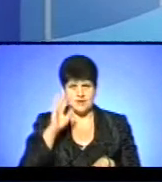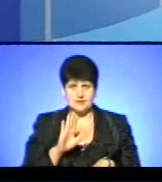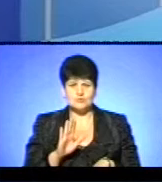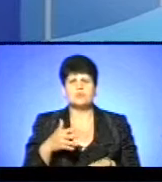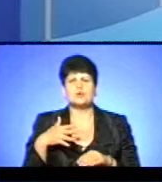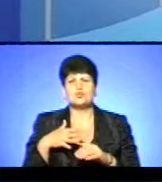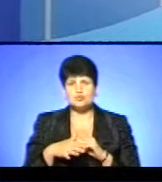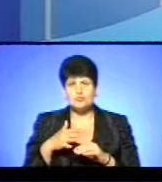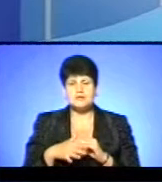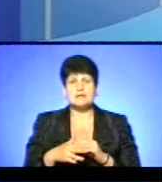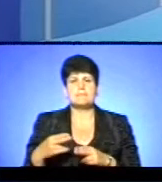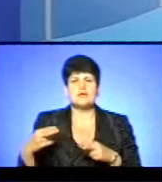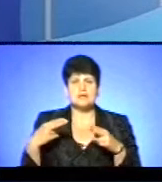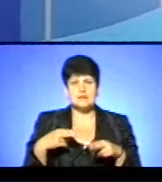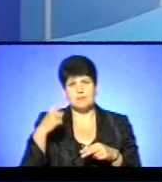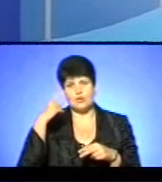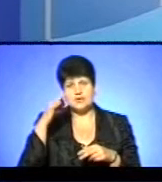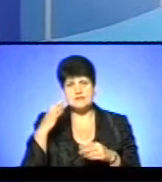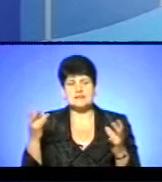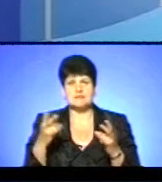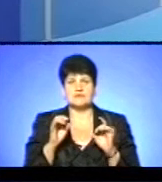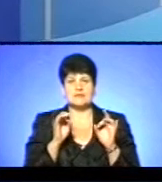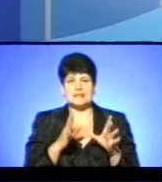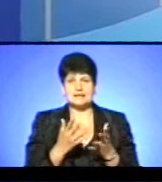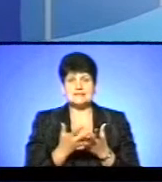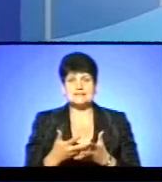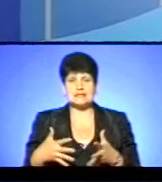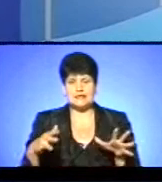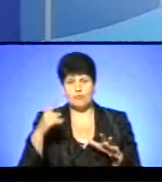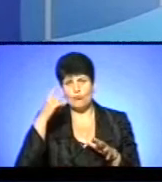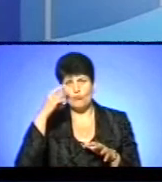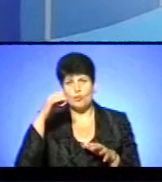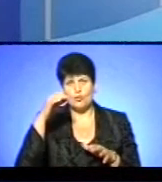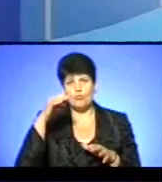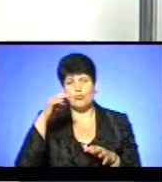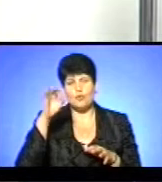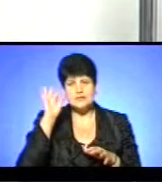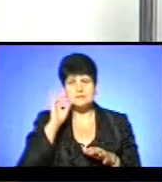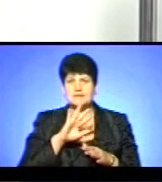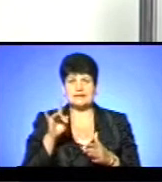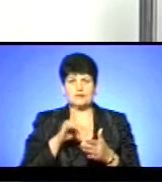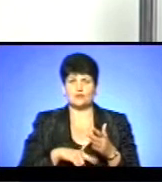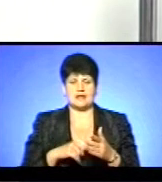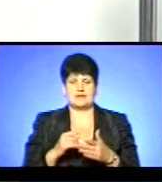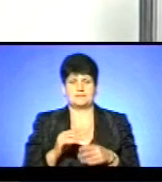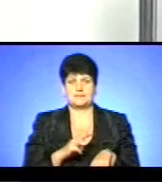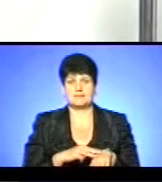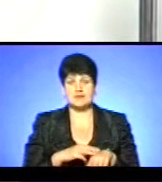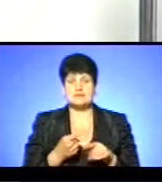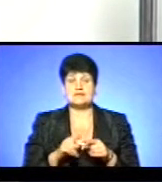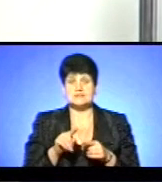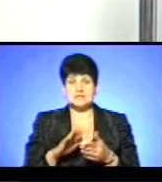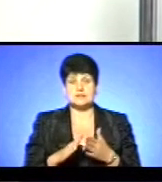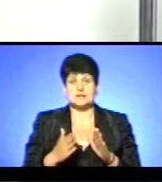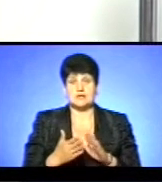ми розуміли, що по приїзду поліції придеться ці сітки передати поліції. Оскільки ми не зовсім довіряємо правоохоронцям в даній ситуації, ймовірність потрапляння